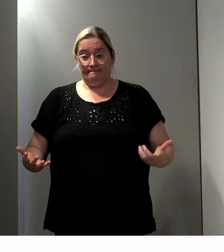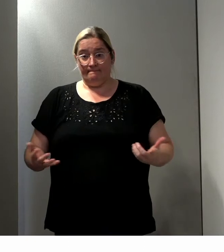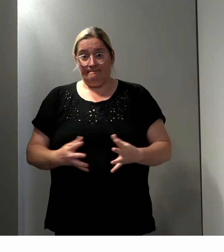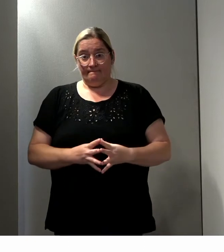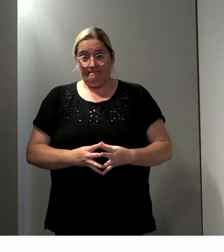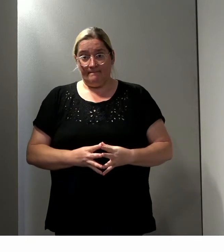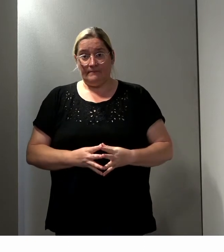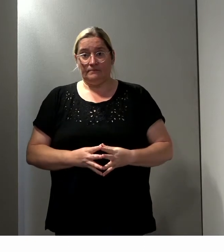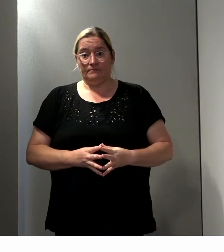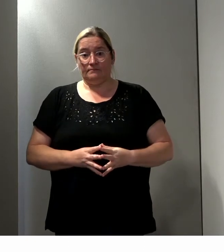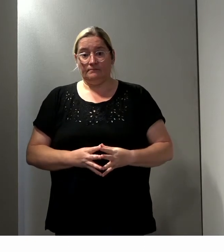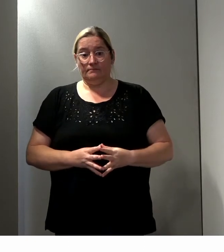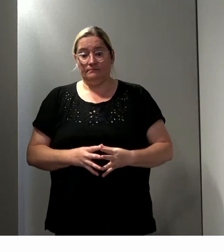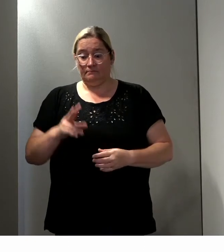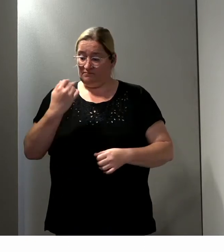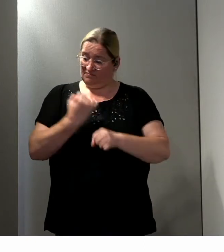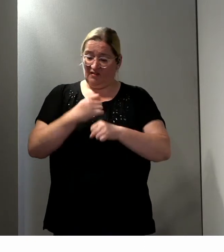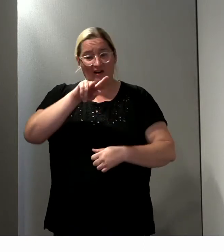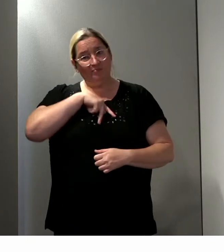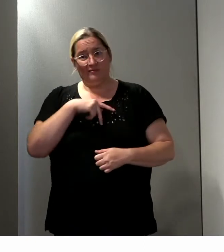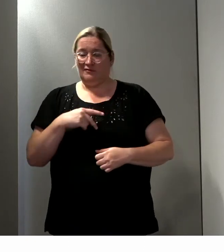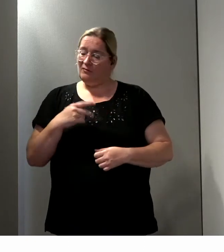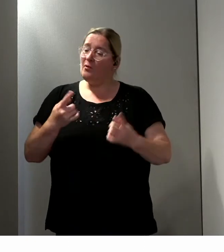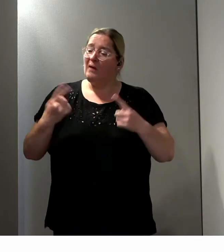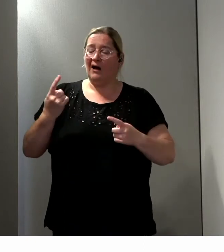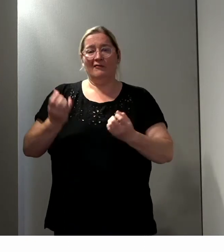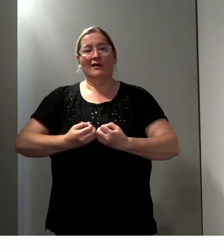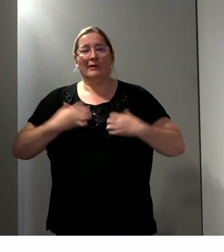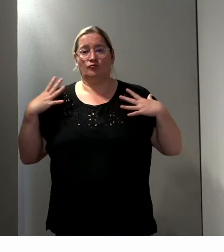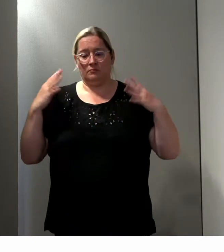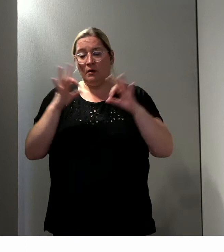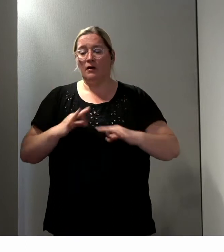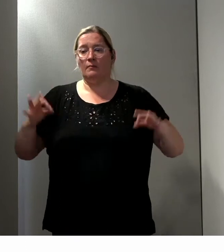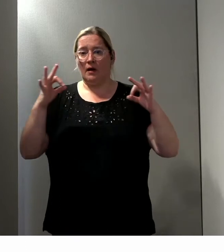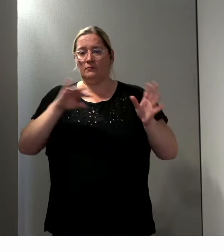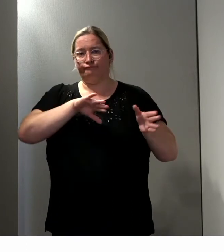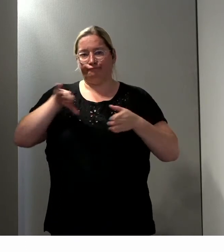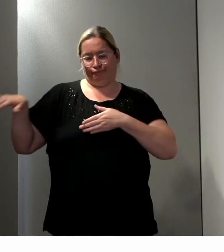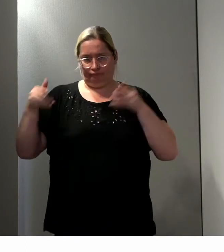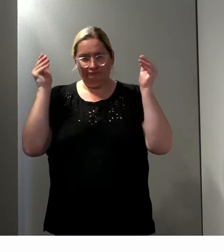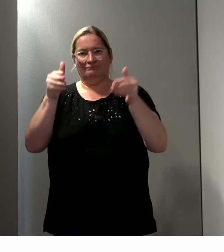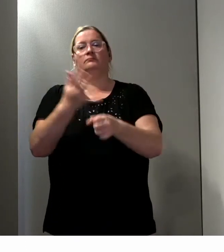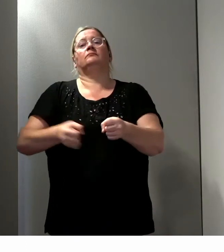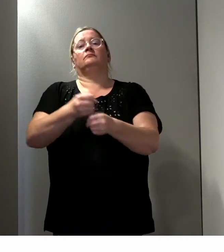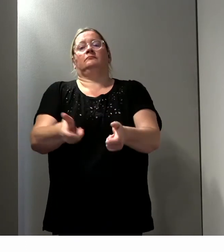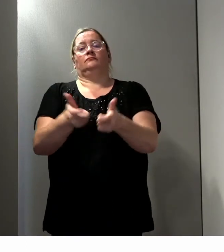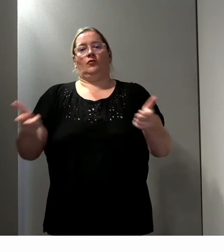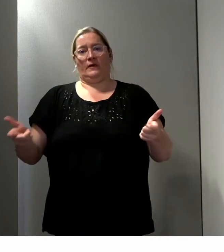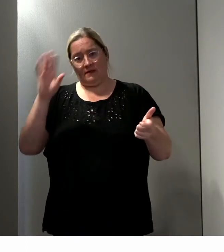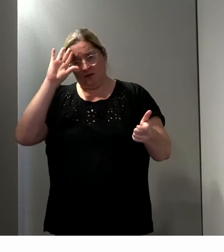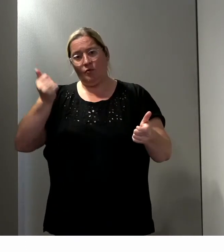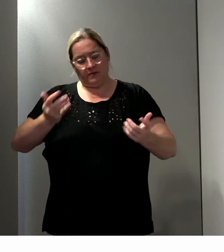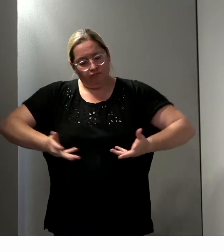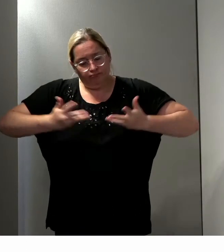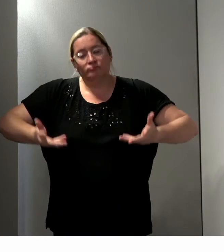pas dans mon travail de m'épanouir. Donc c'est plus aussi ce côté-là qui m'a poussé à le faire.